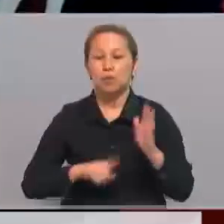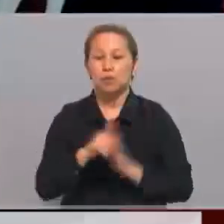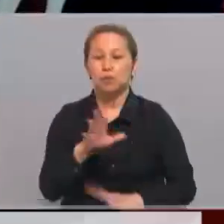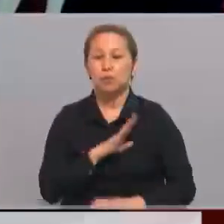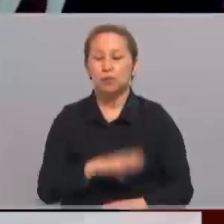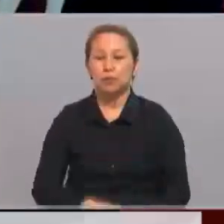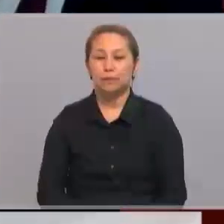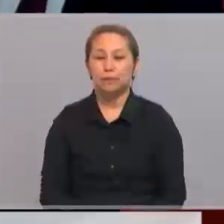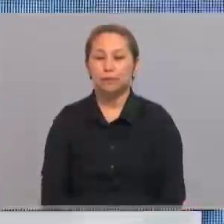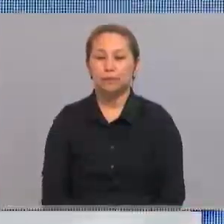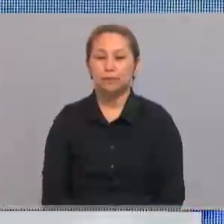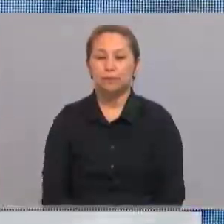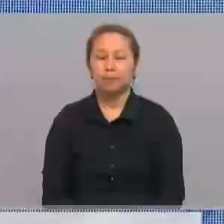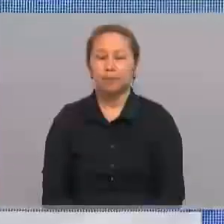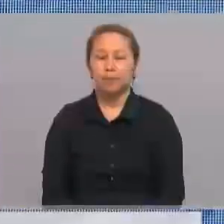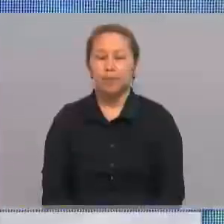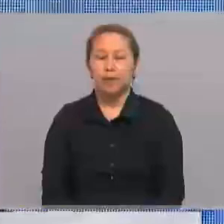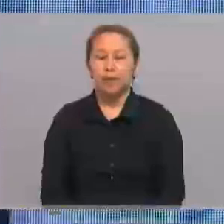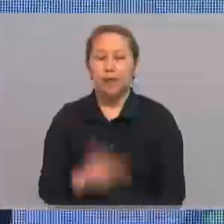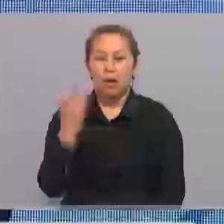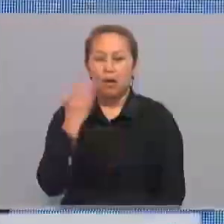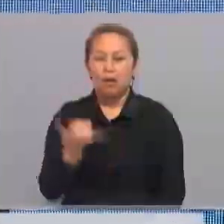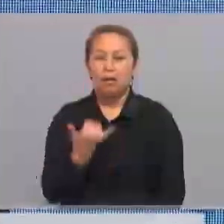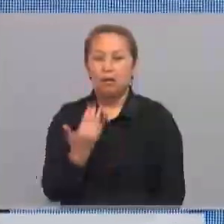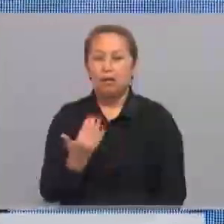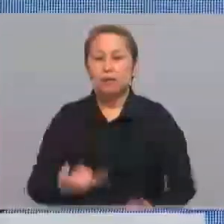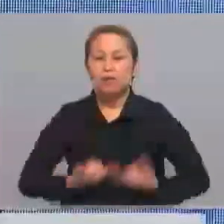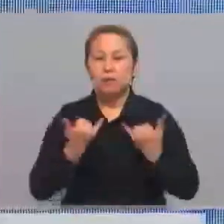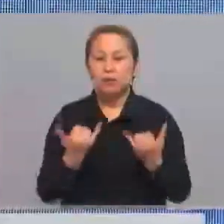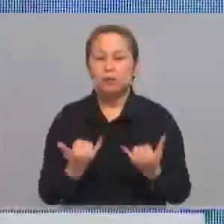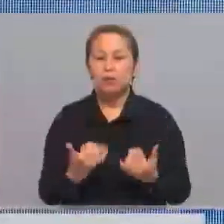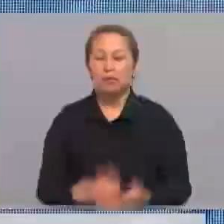ашты. Біз сіздерді қашанда құрметтейміз.